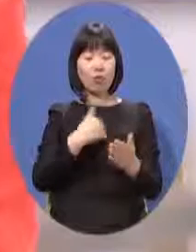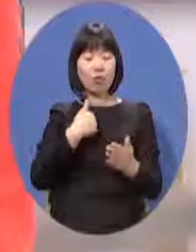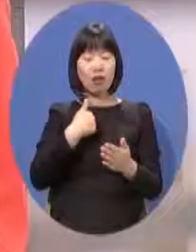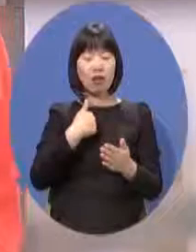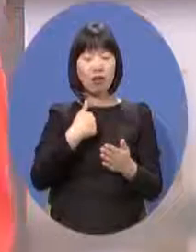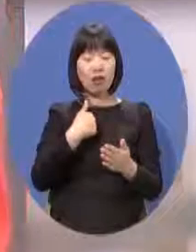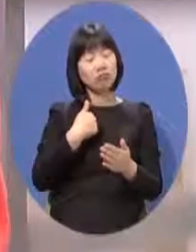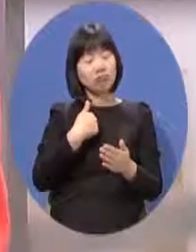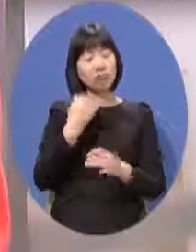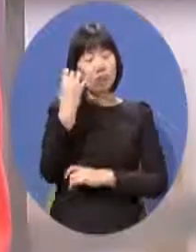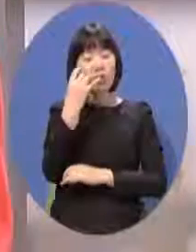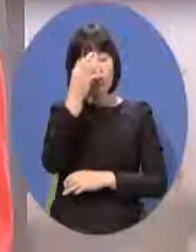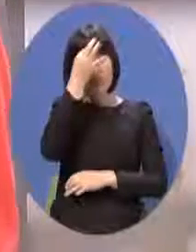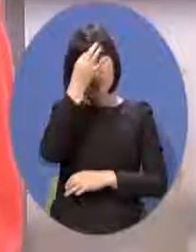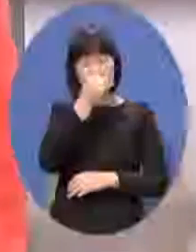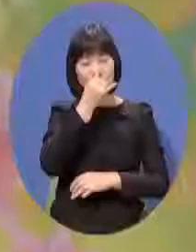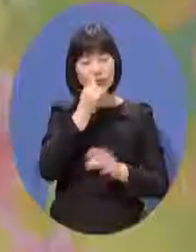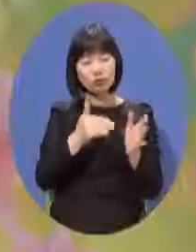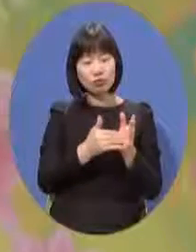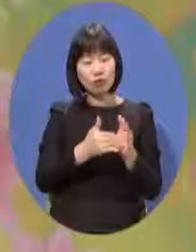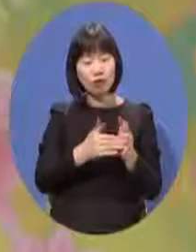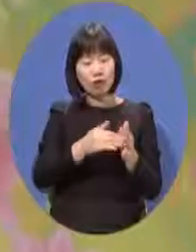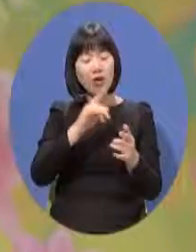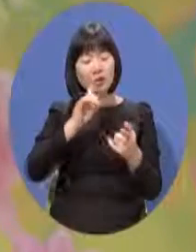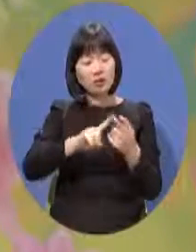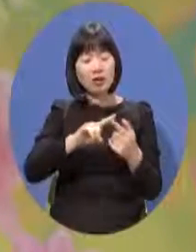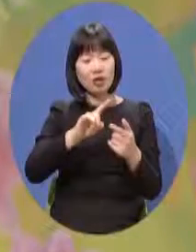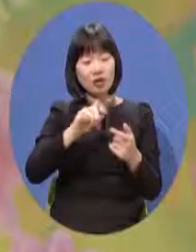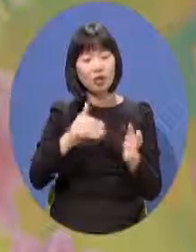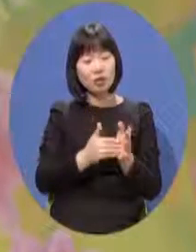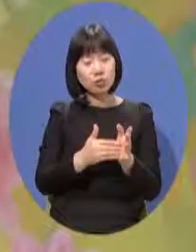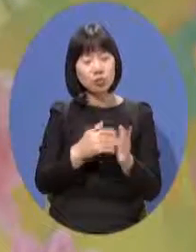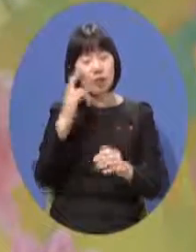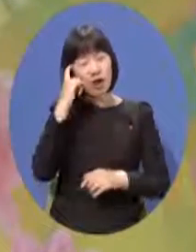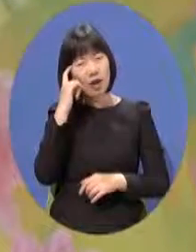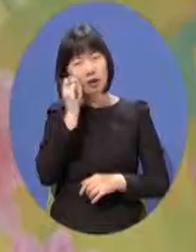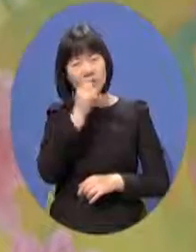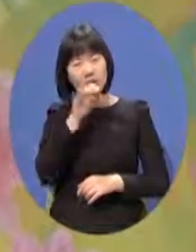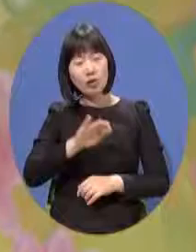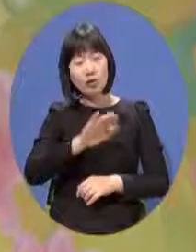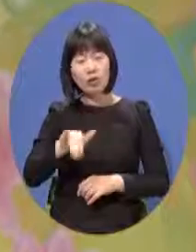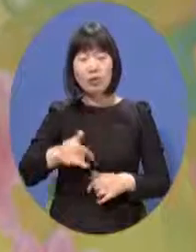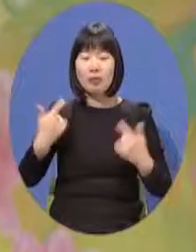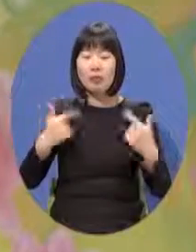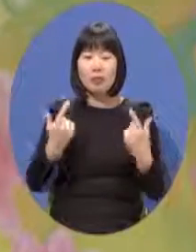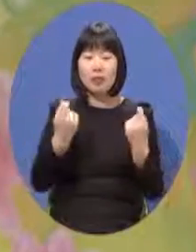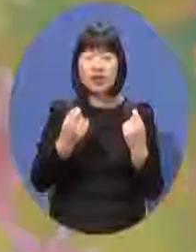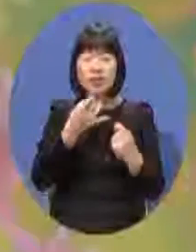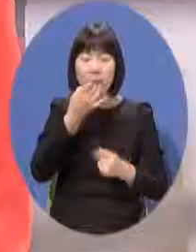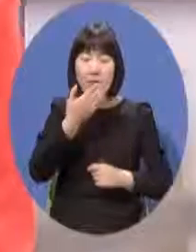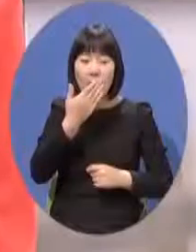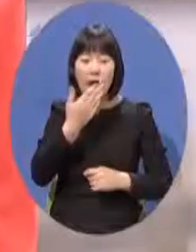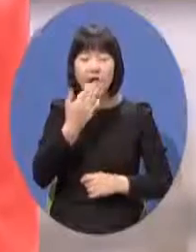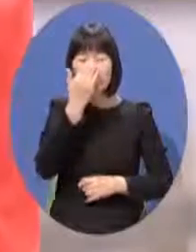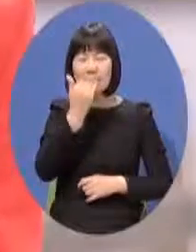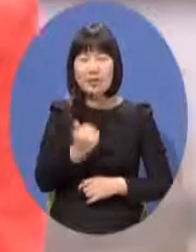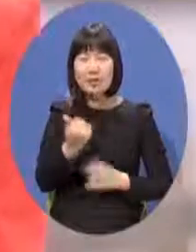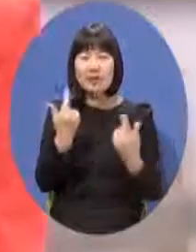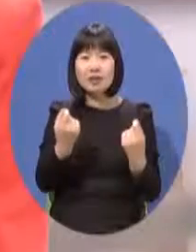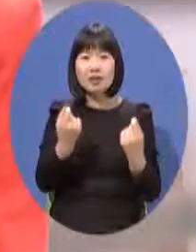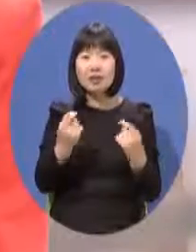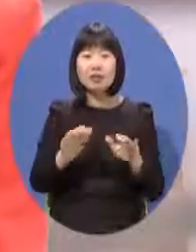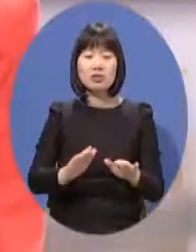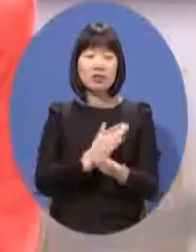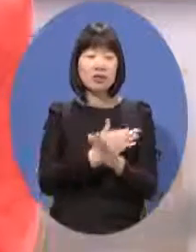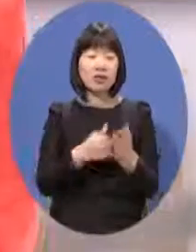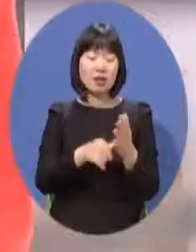그냥 고유의 기능이 있구나. 그냥 주어진 대로 하나 보다 라고 하는데 우리도 맨날 똑같은 밥 먹으면 재미없는 것처럼 이